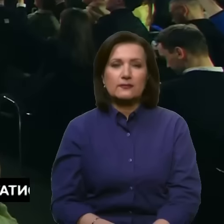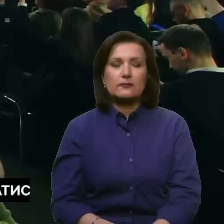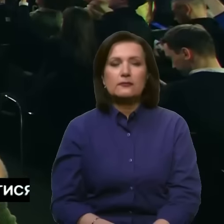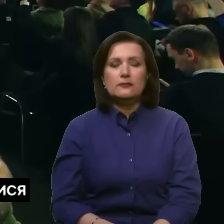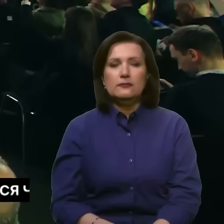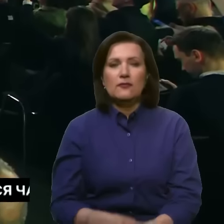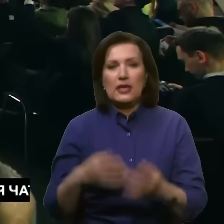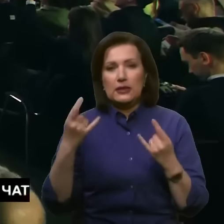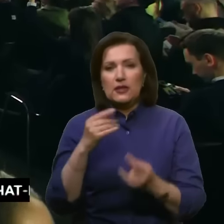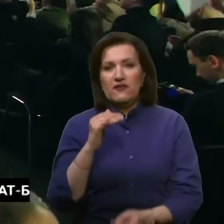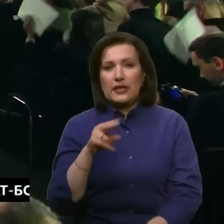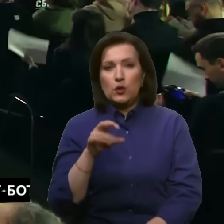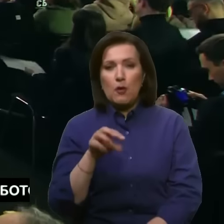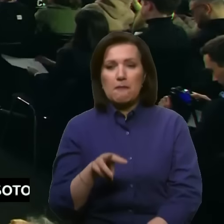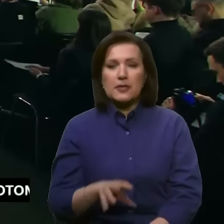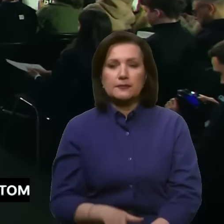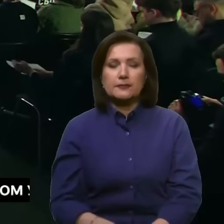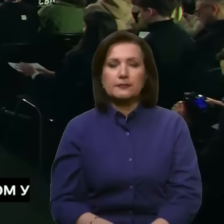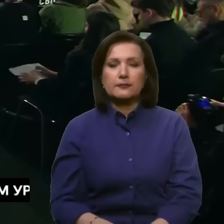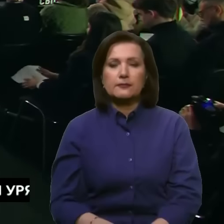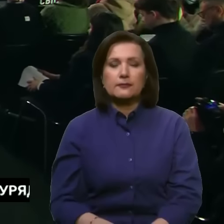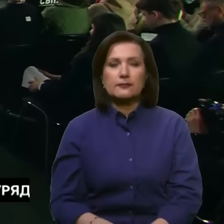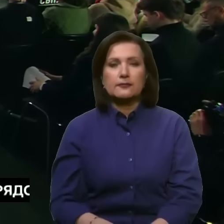Далі, будь ласка, телеканал Freedom.